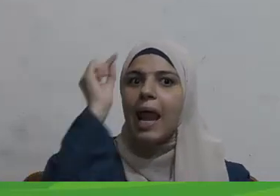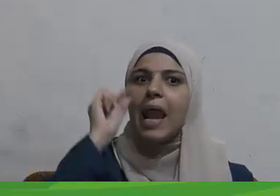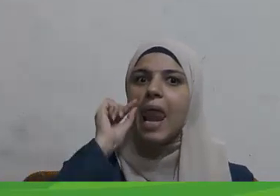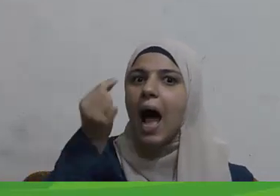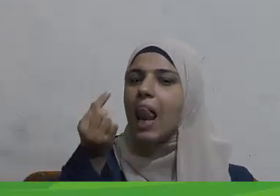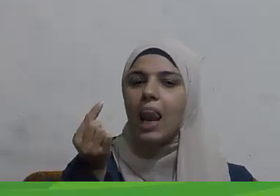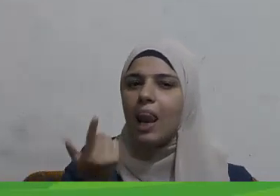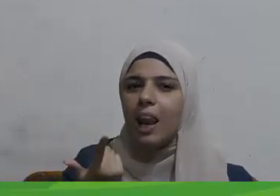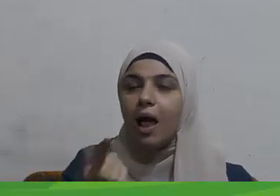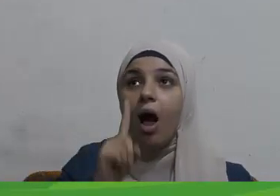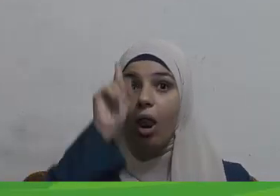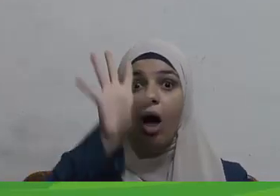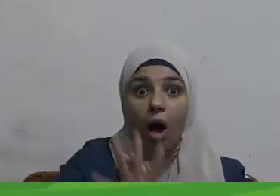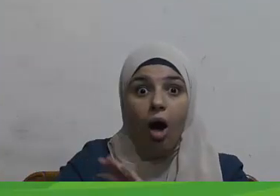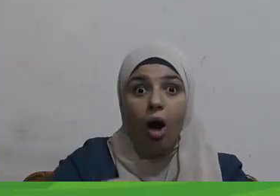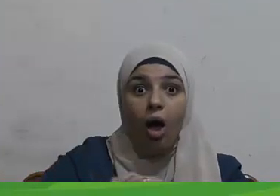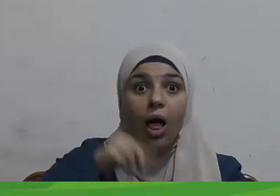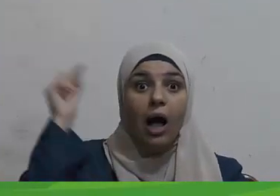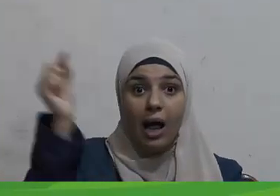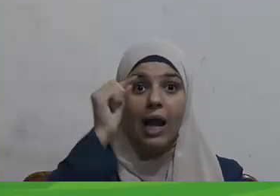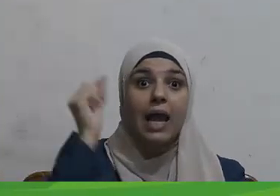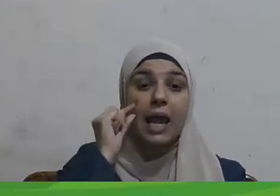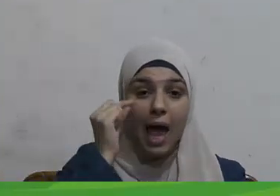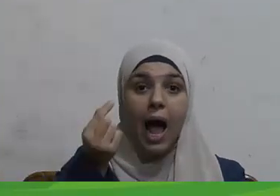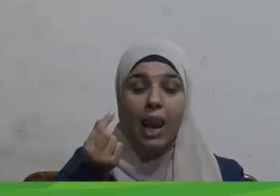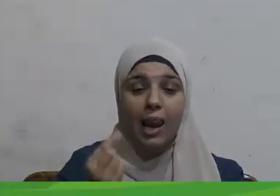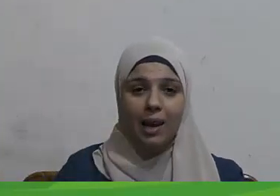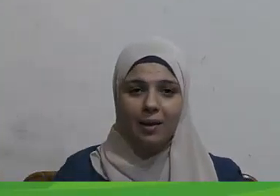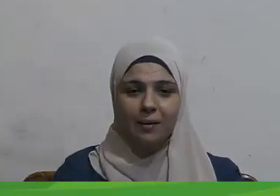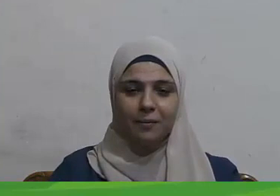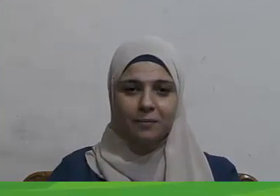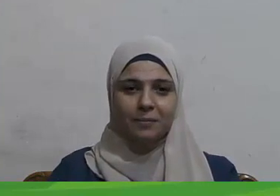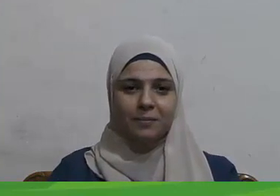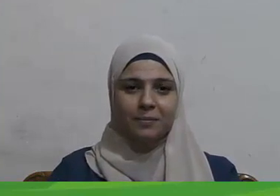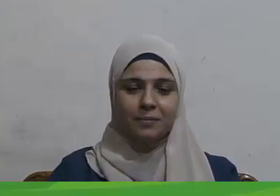النحل؟ الله خلق النحل.